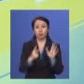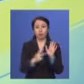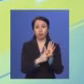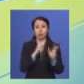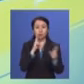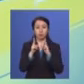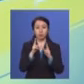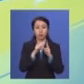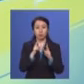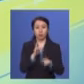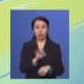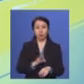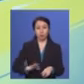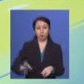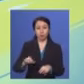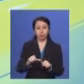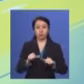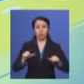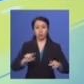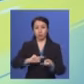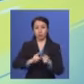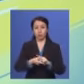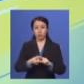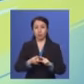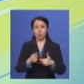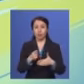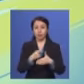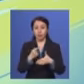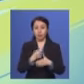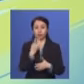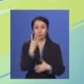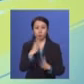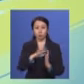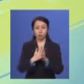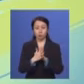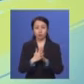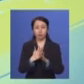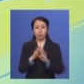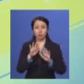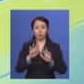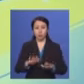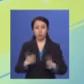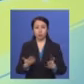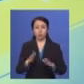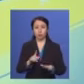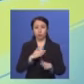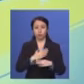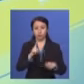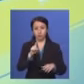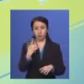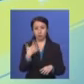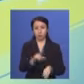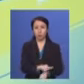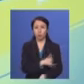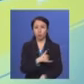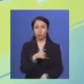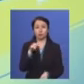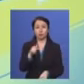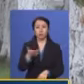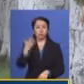областной ономастической комиссии. Сменились наименования 4 сельских округов, 5 населенных пунктов и более 150 улиц. Кроме того,